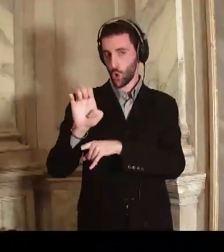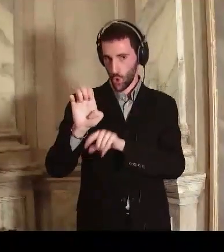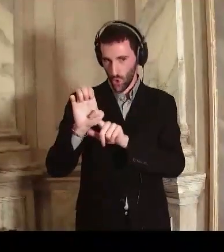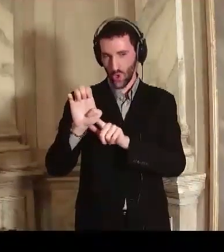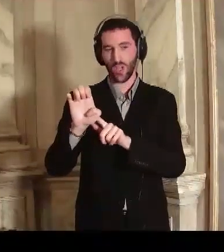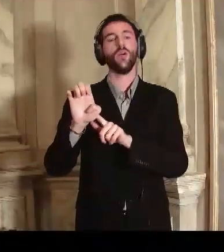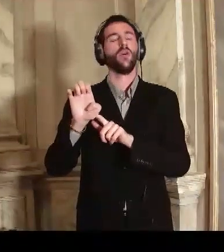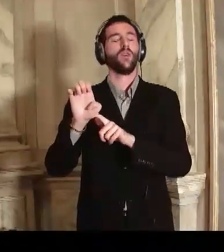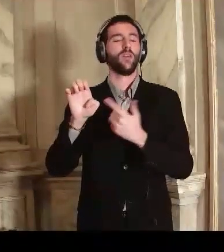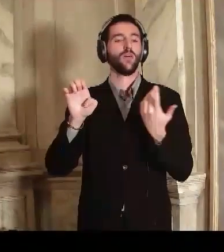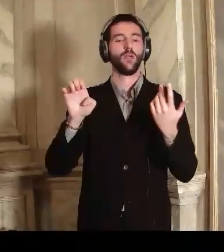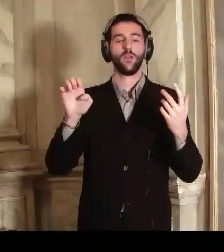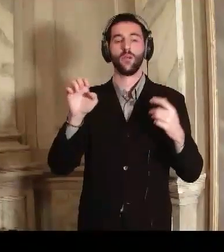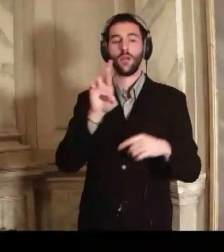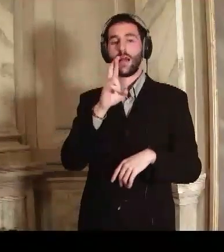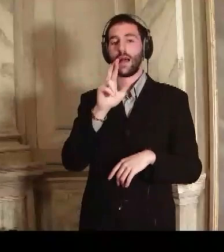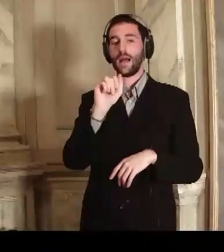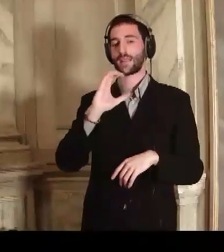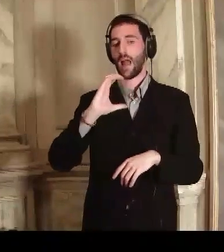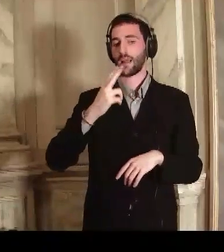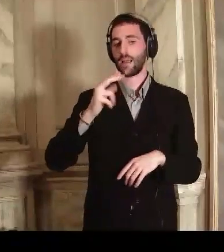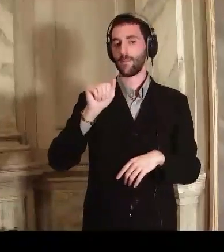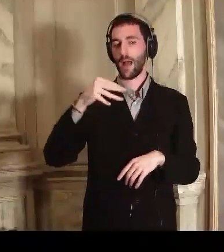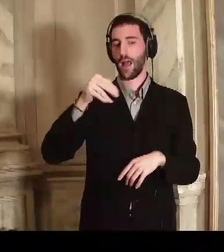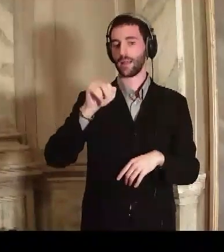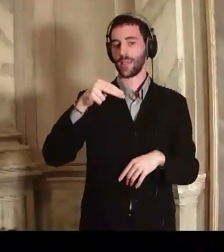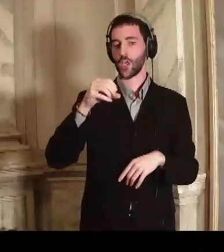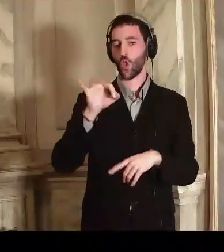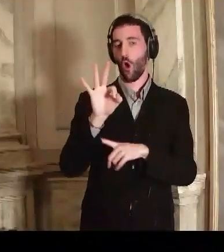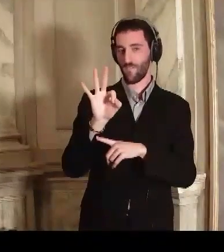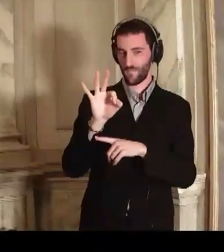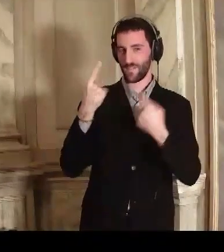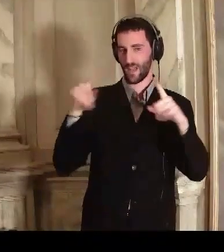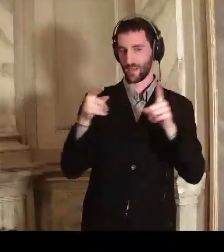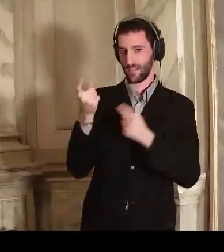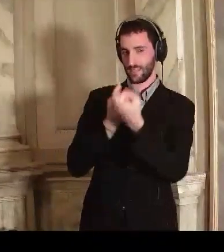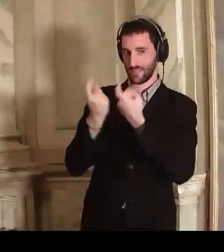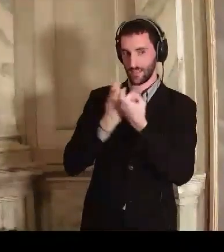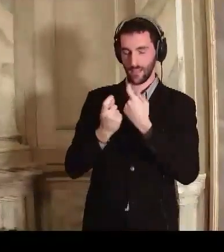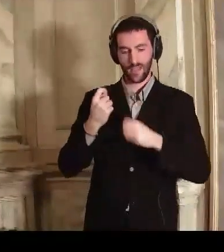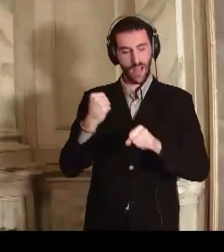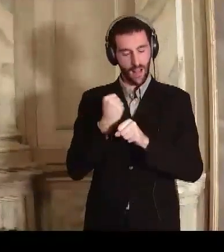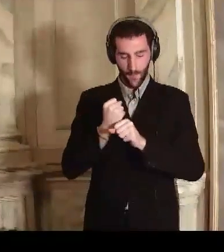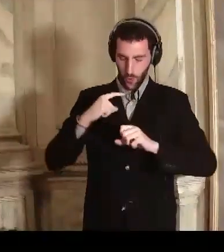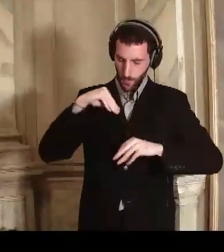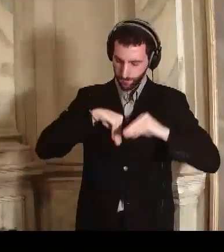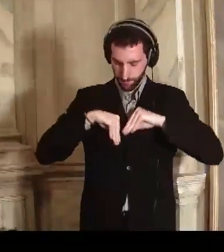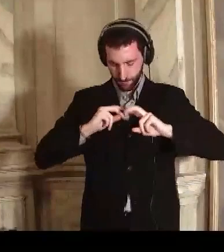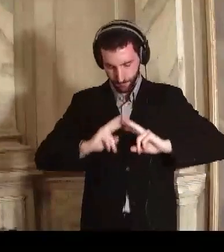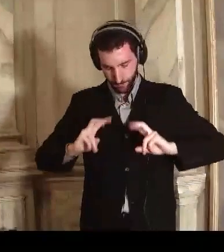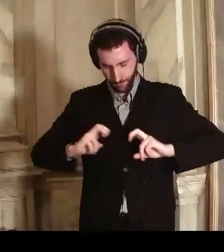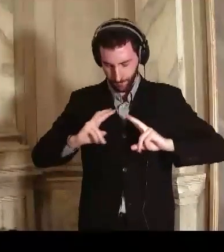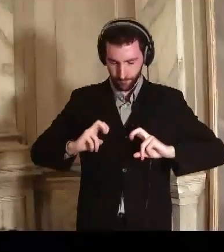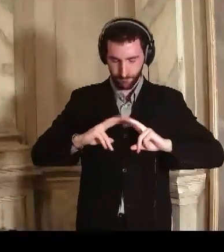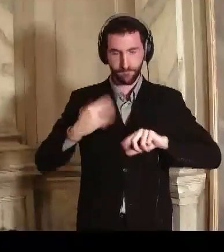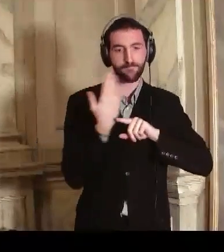di Rachmaninoff e Jamie XX. Il lavoro viscerale e conflittuale dell'artista analizzerà dove siamo stati, in che